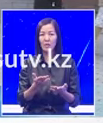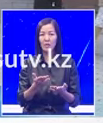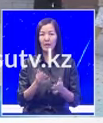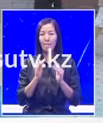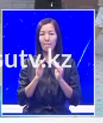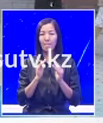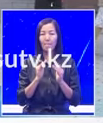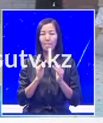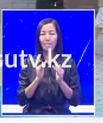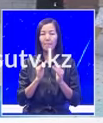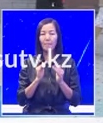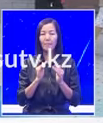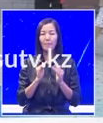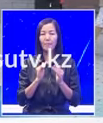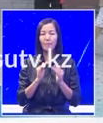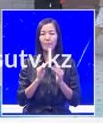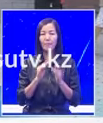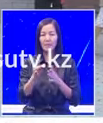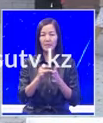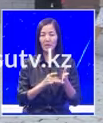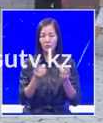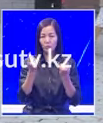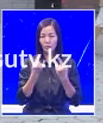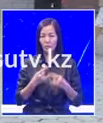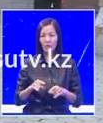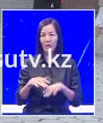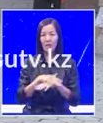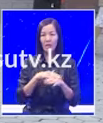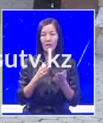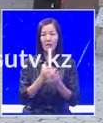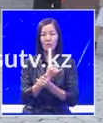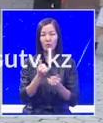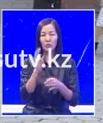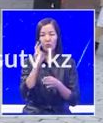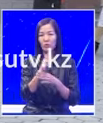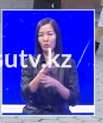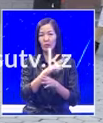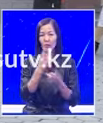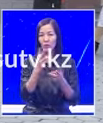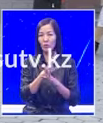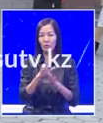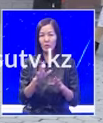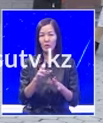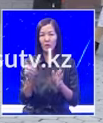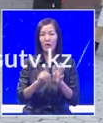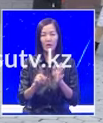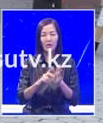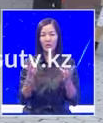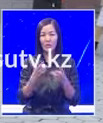балалар дүниеге келгеннен кейін бірден халыққа қызмет көрсету орталығына келгенге мүмкіншіліктер жоқ. Ары-бері, әрбігерге